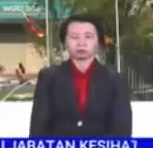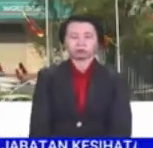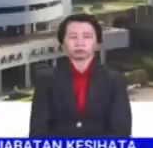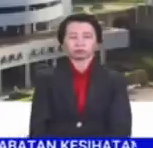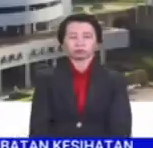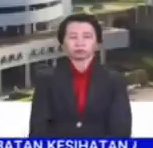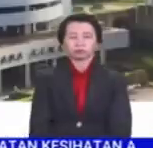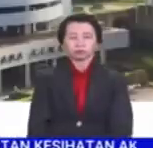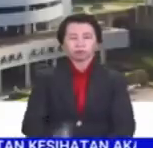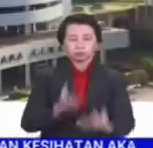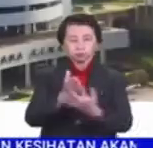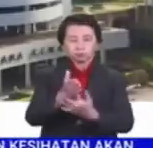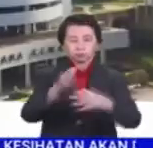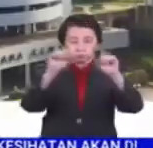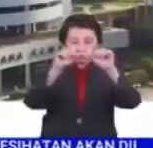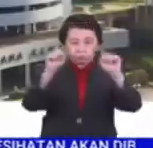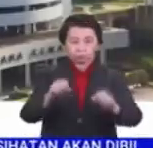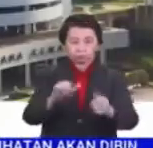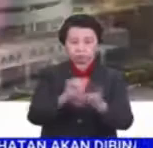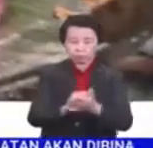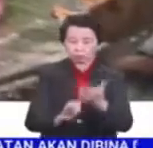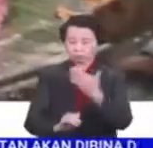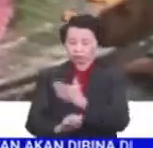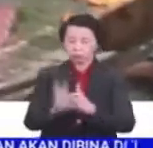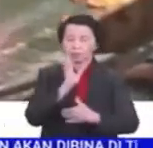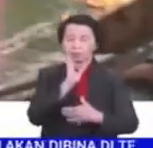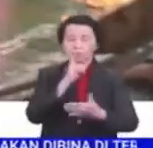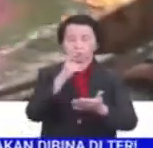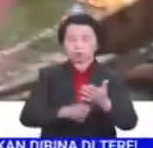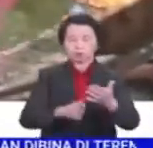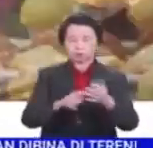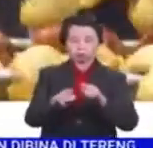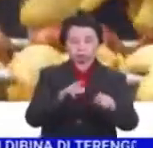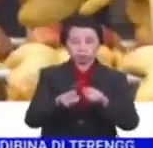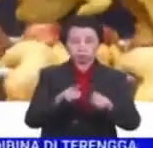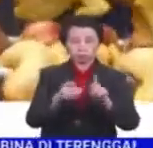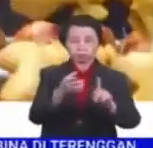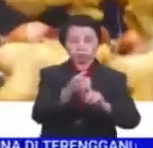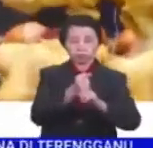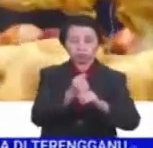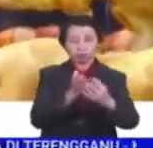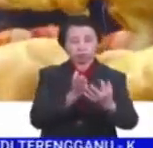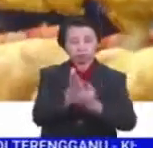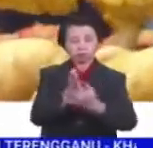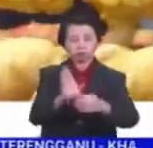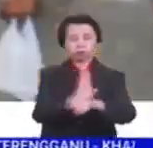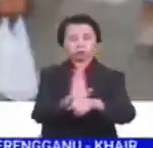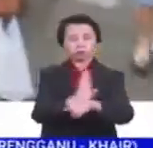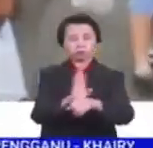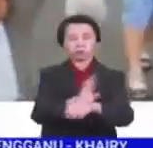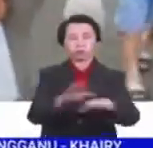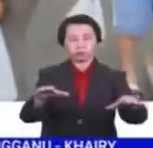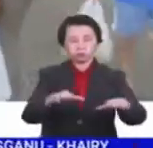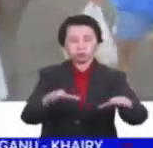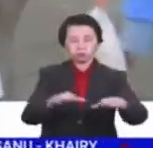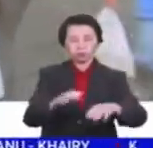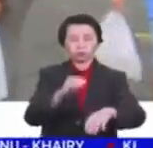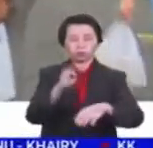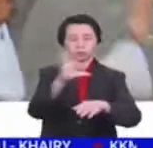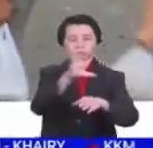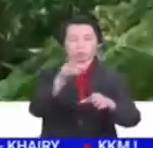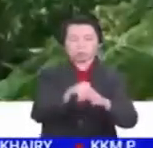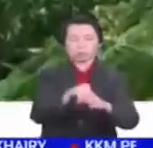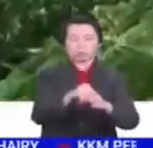Hai menurut sistem itu juga Beliau berkata harga yang kompetitif dicapai menerusi perniagaan yang dijalankan termasuk